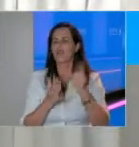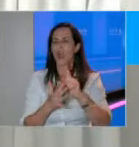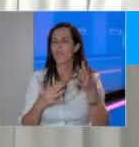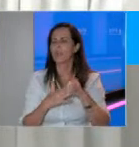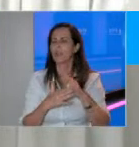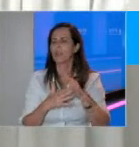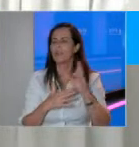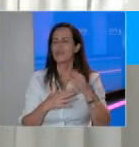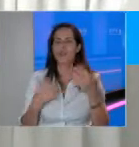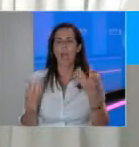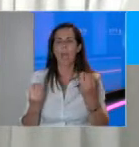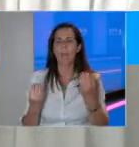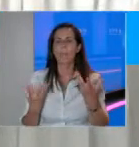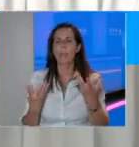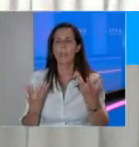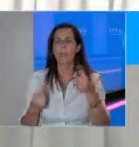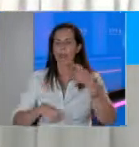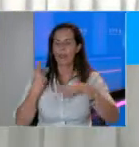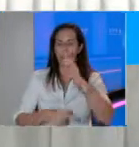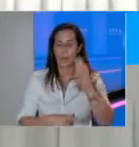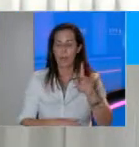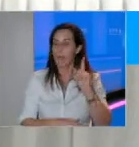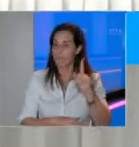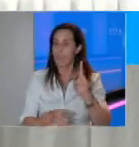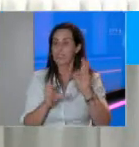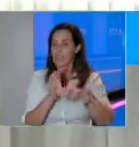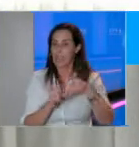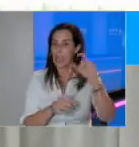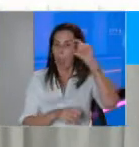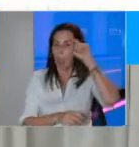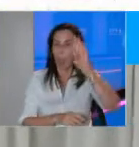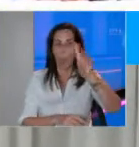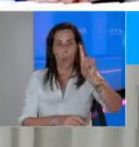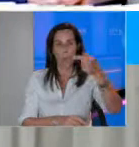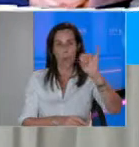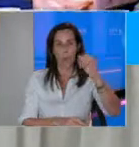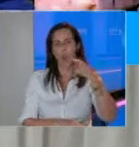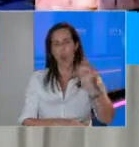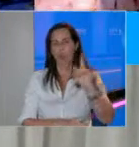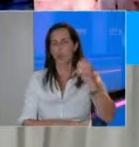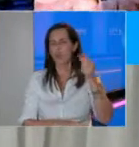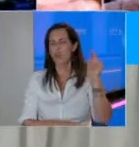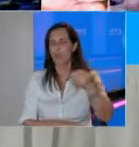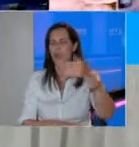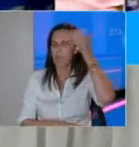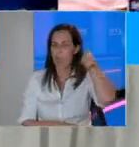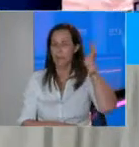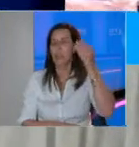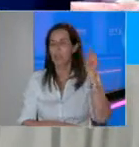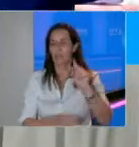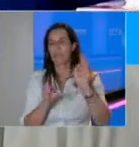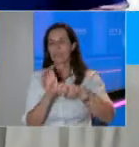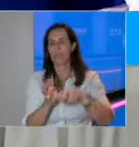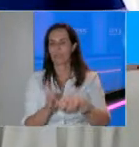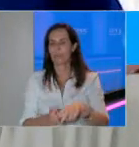שיש מסה קריטית לאפשרות להחליף את נתניהו. ואז הצטרף בוגי, ואמרו לו, תצטרף, הוא אמר, לא, קודם כל שיבוא יאיר, ואז ביאיר, ואז הוא